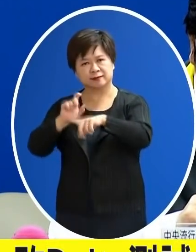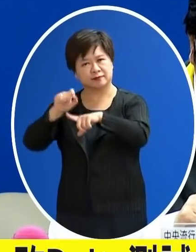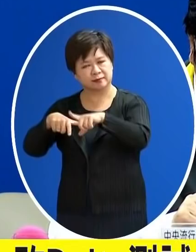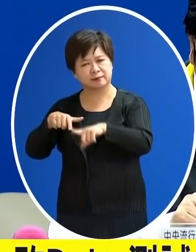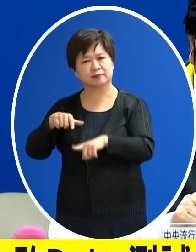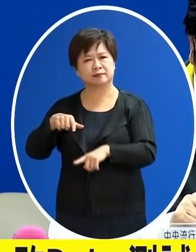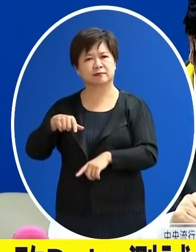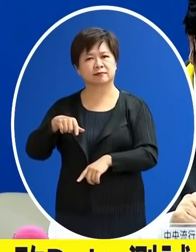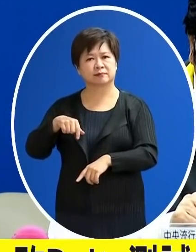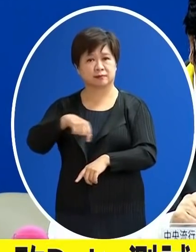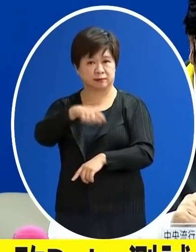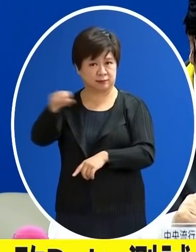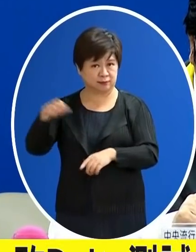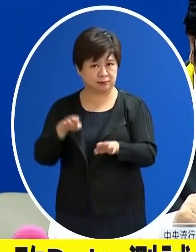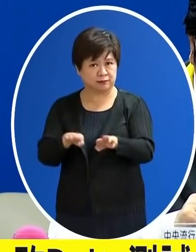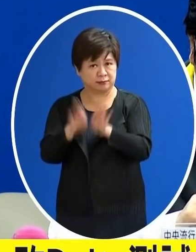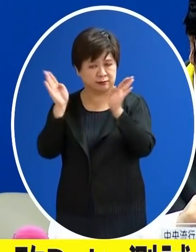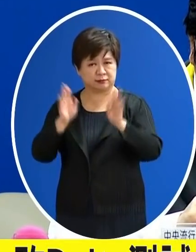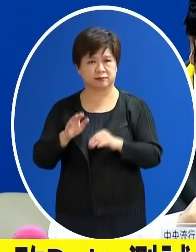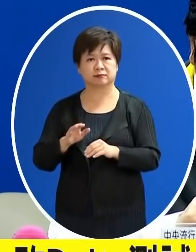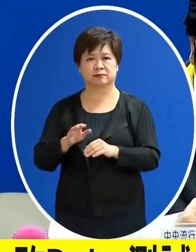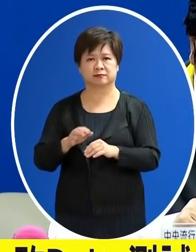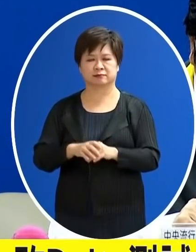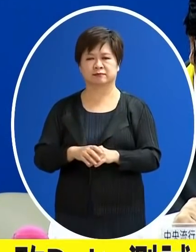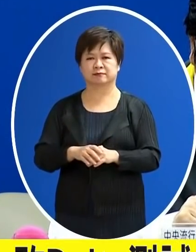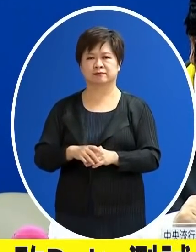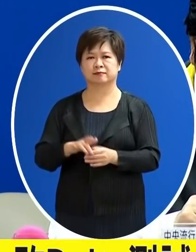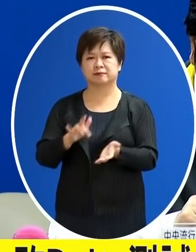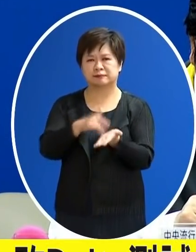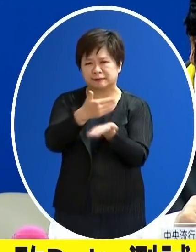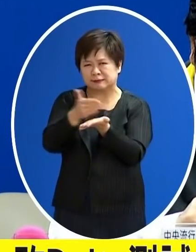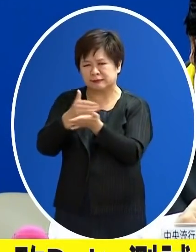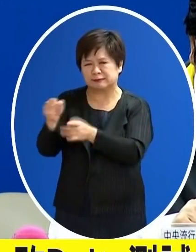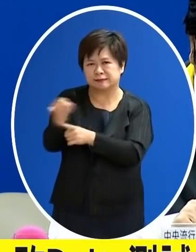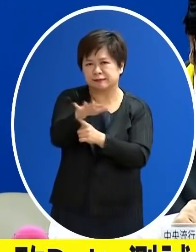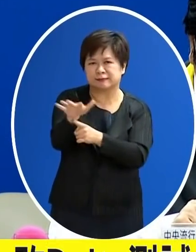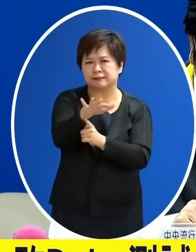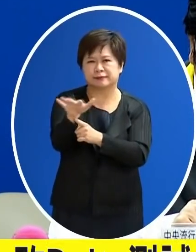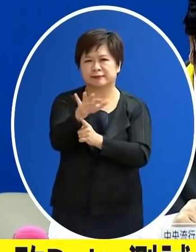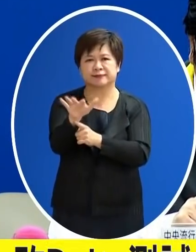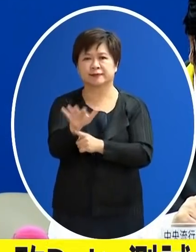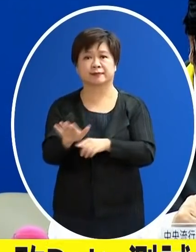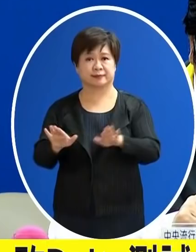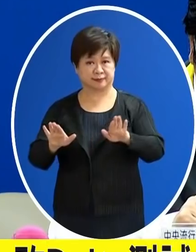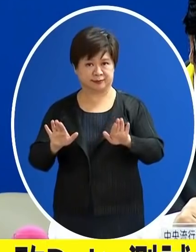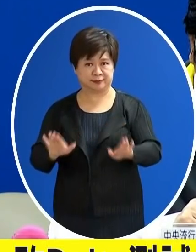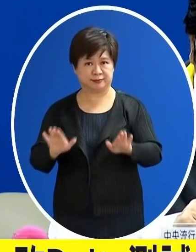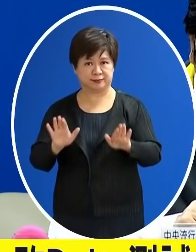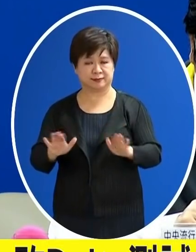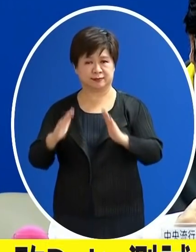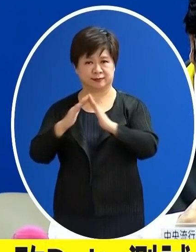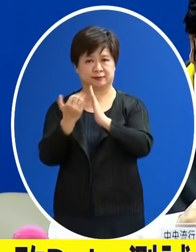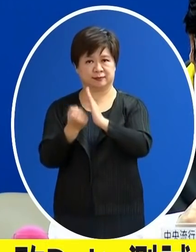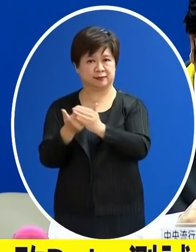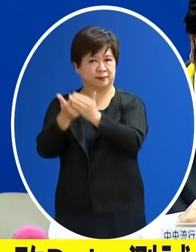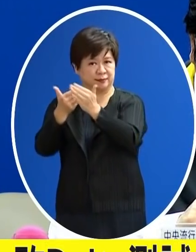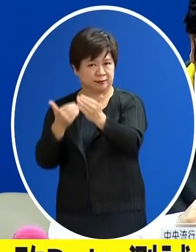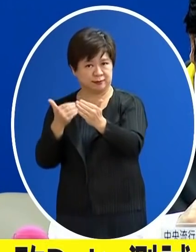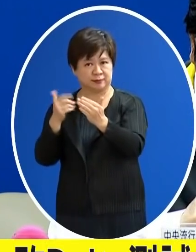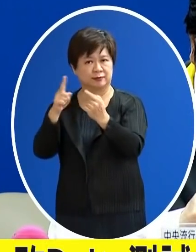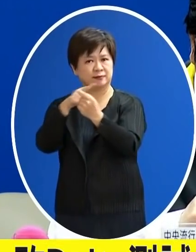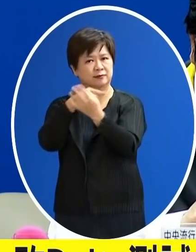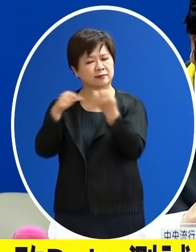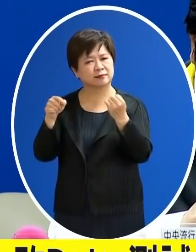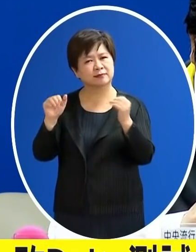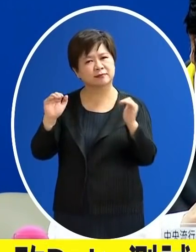们也开始进行了一个全面的清消，目前的居家隔离的人数